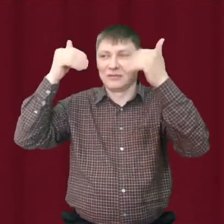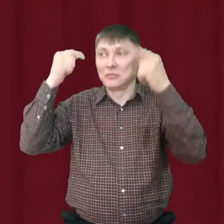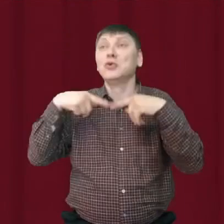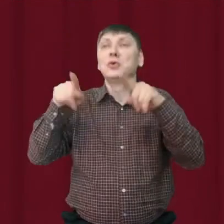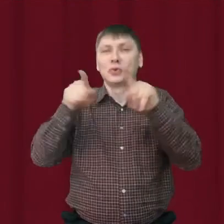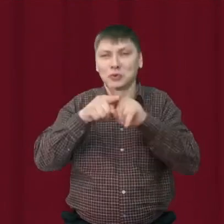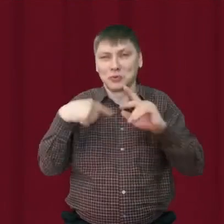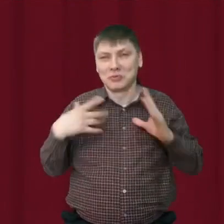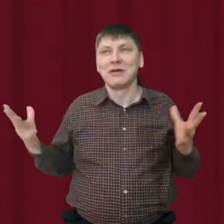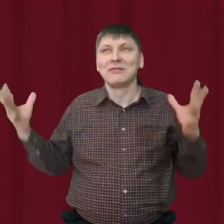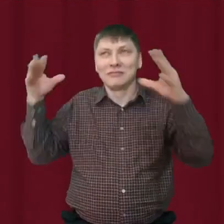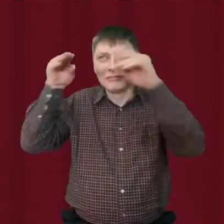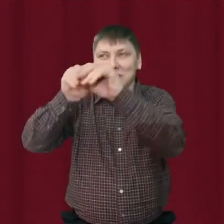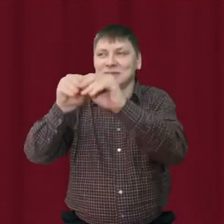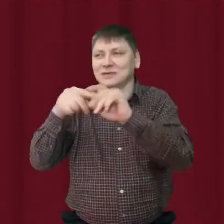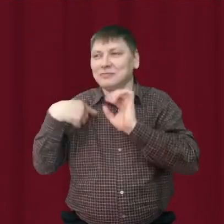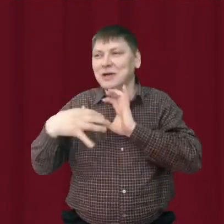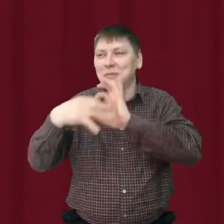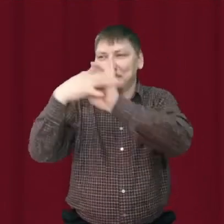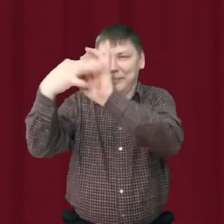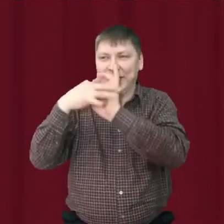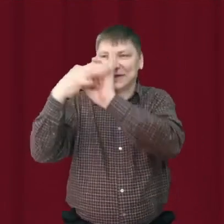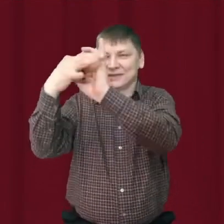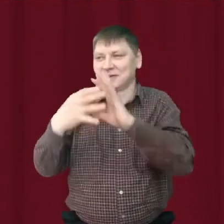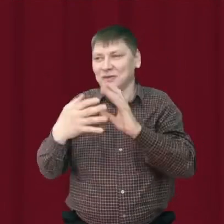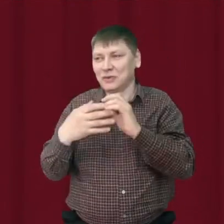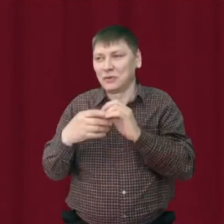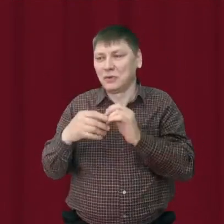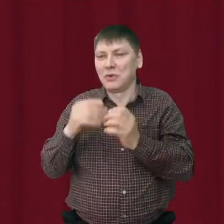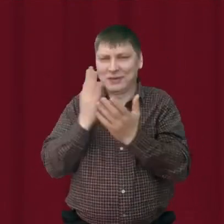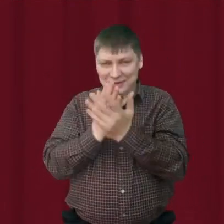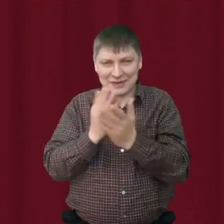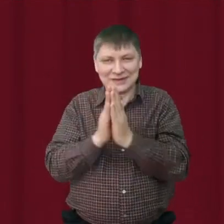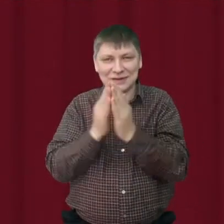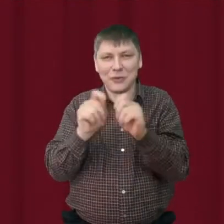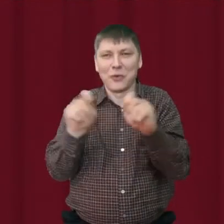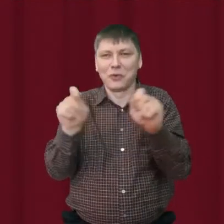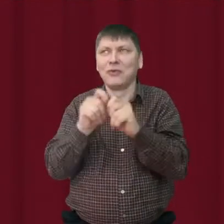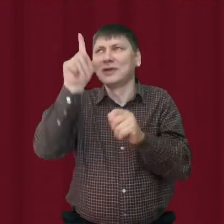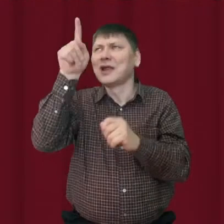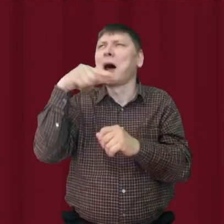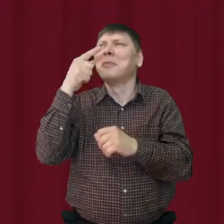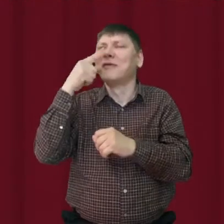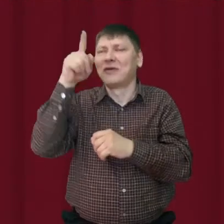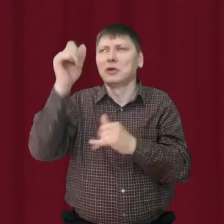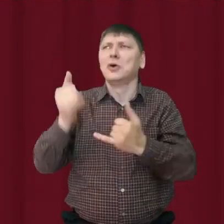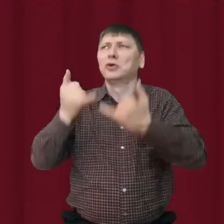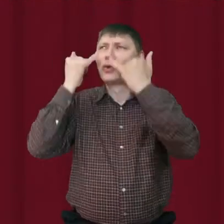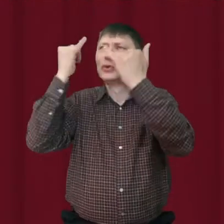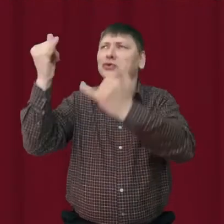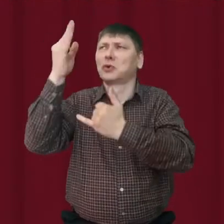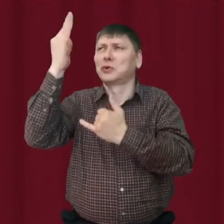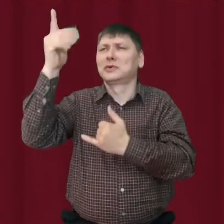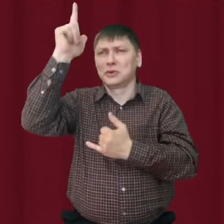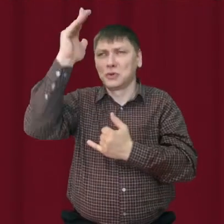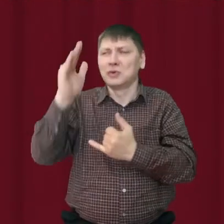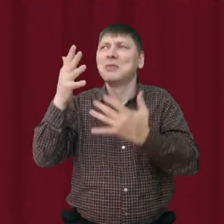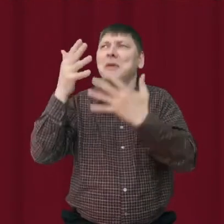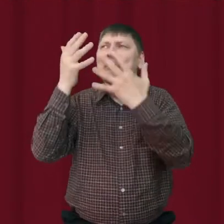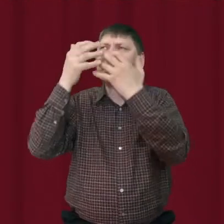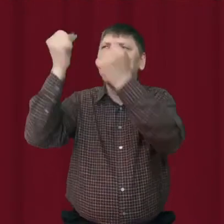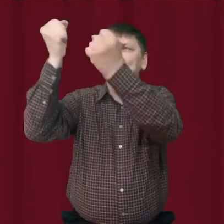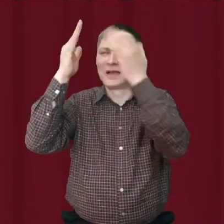11 стих, где написано, там восклицают, говоря Ему, «Достоин Ты, Господи, принять